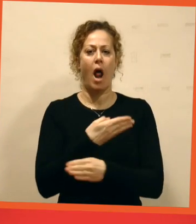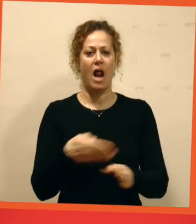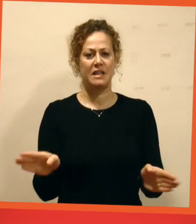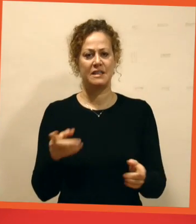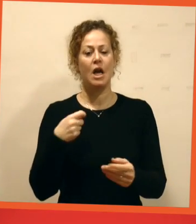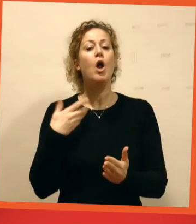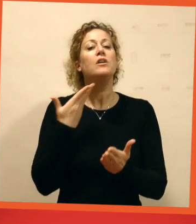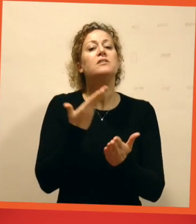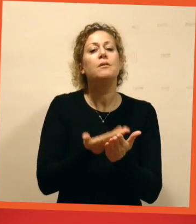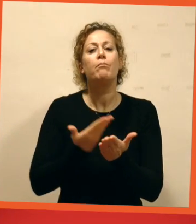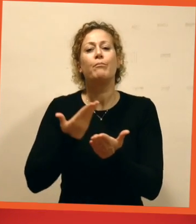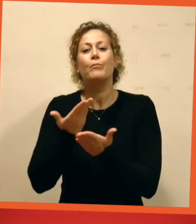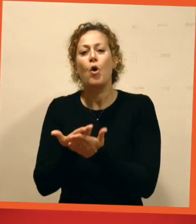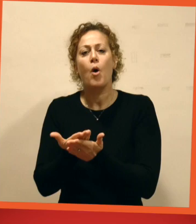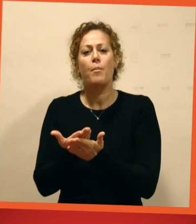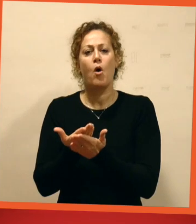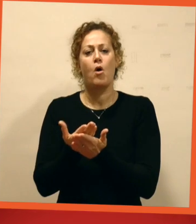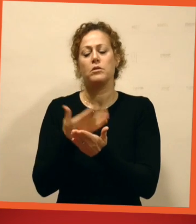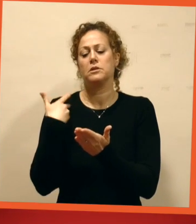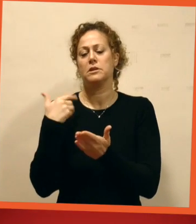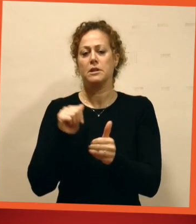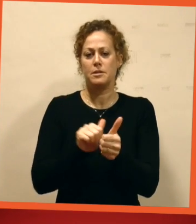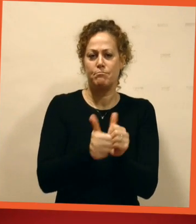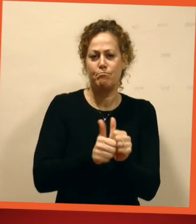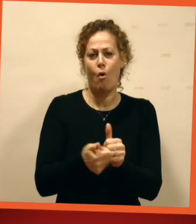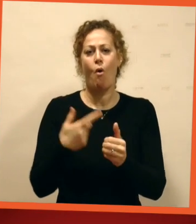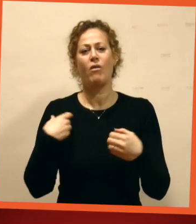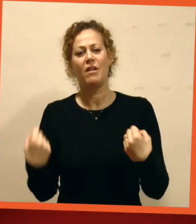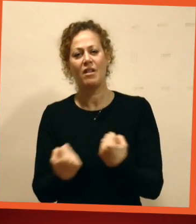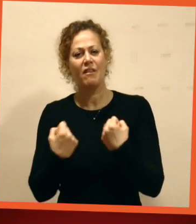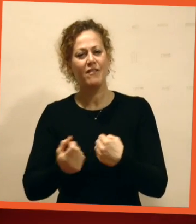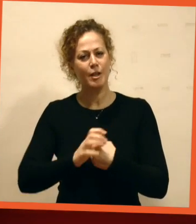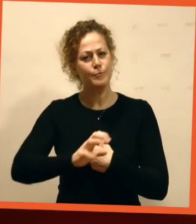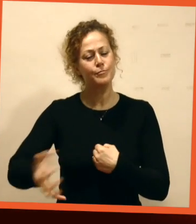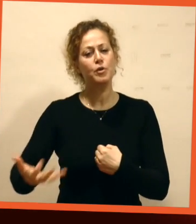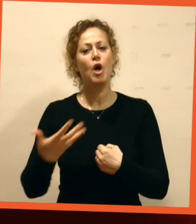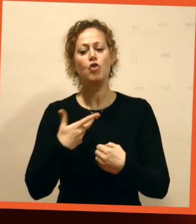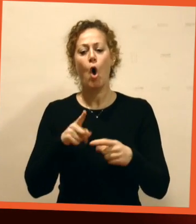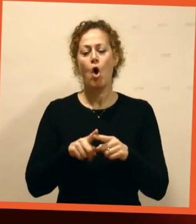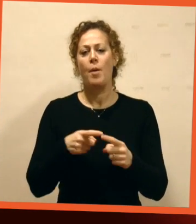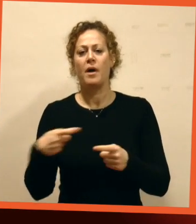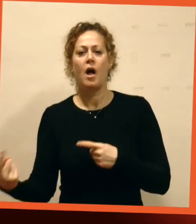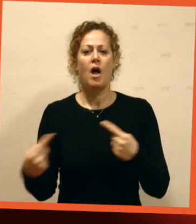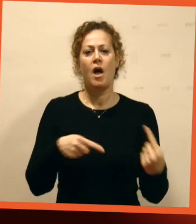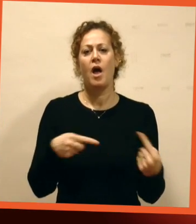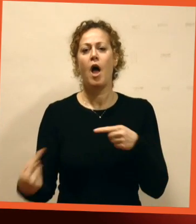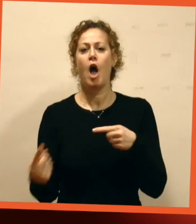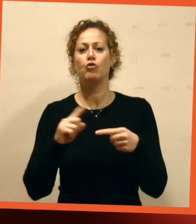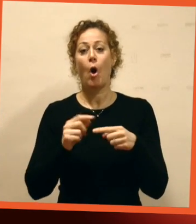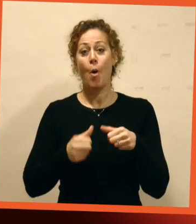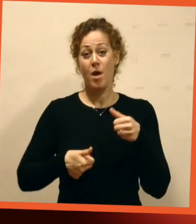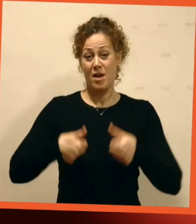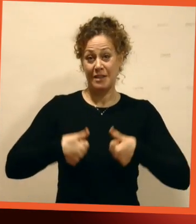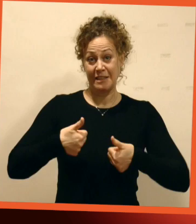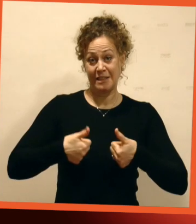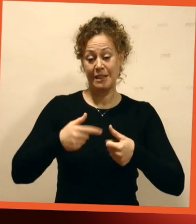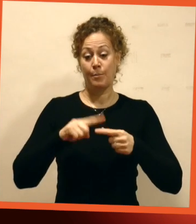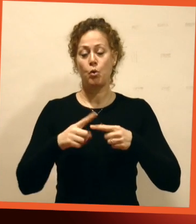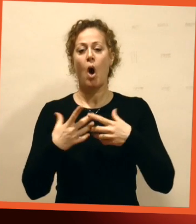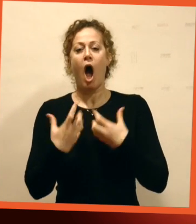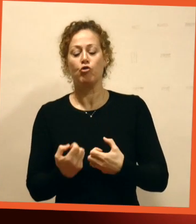propongono degli sport, delle attività, c'è un po' questo tira e molla tra competitività,